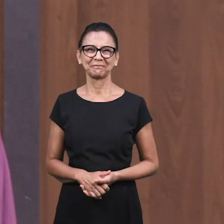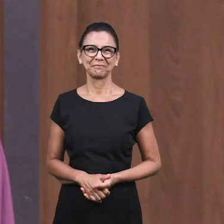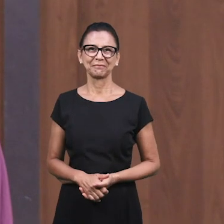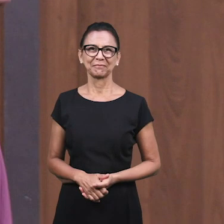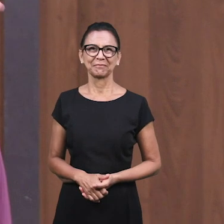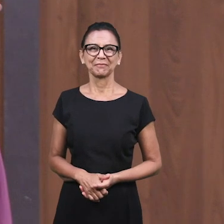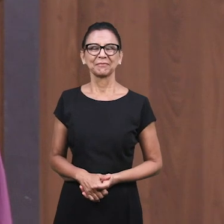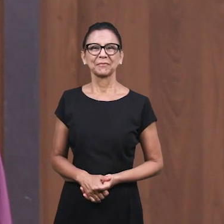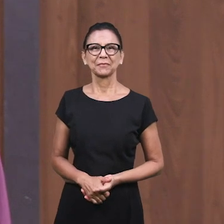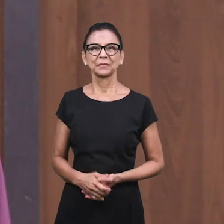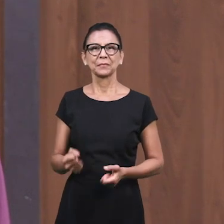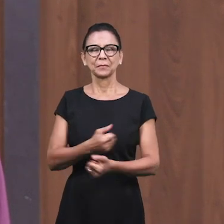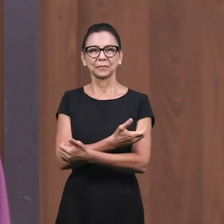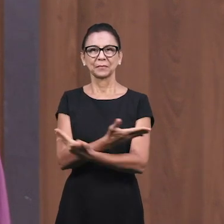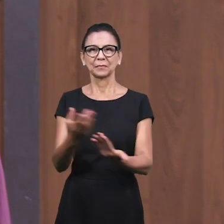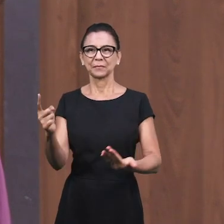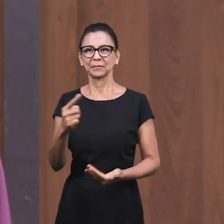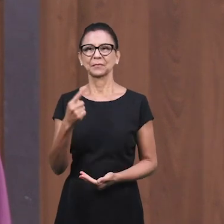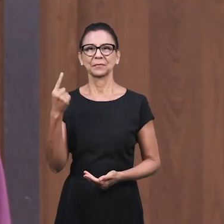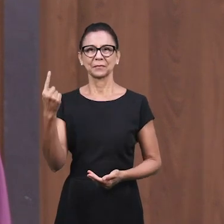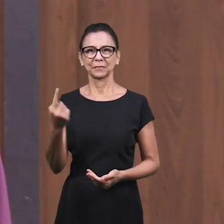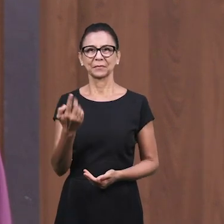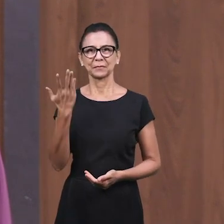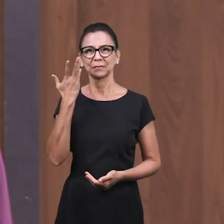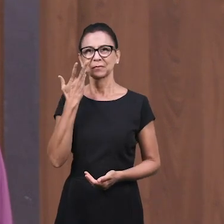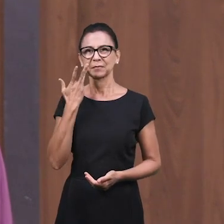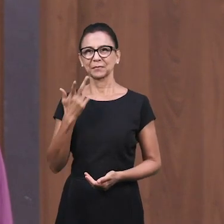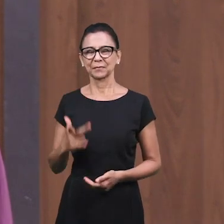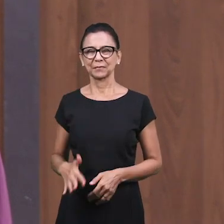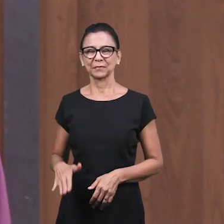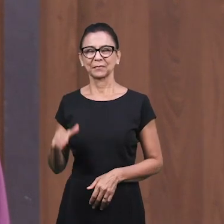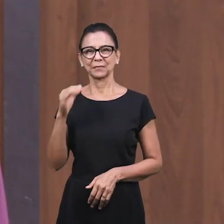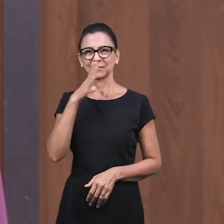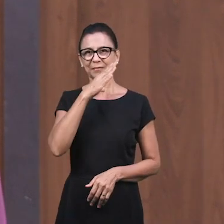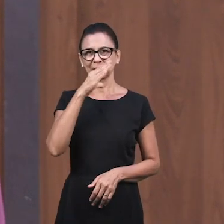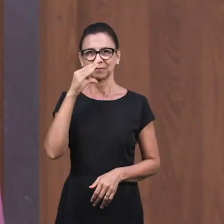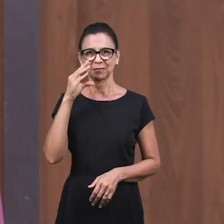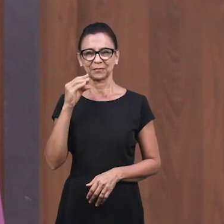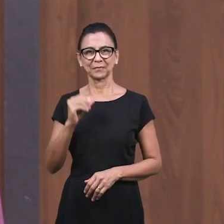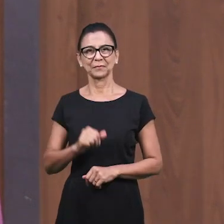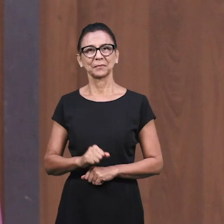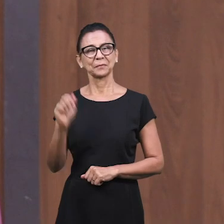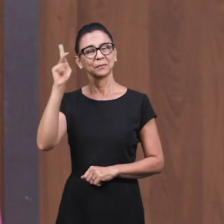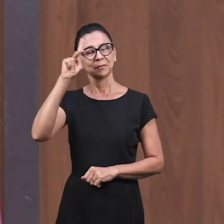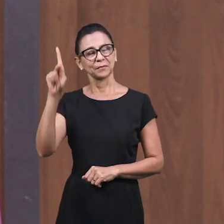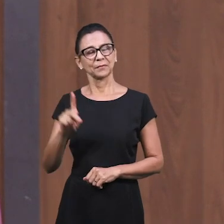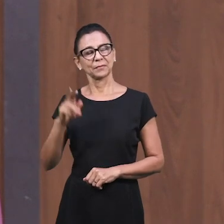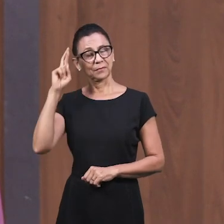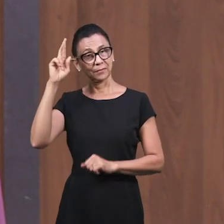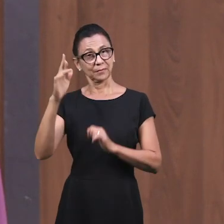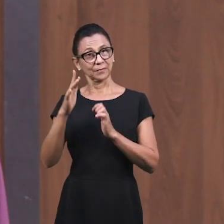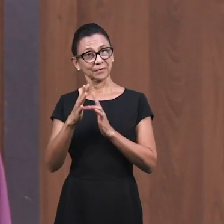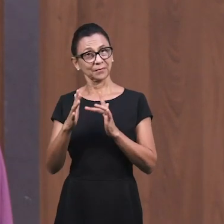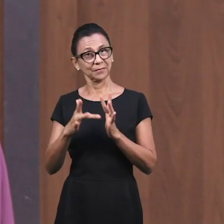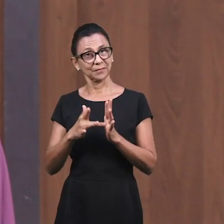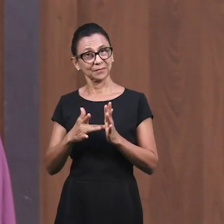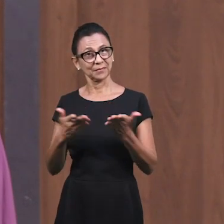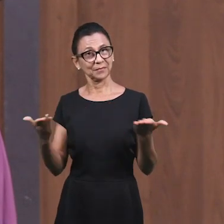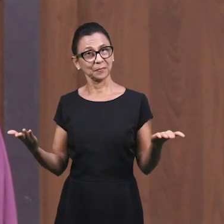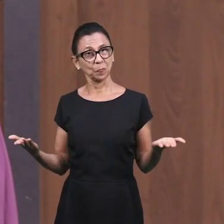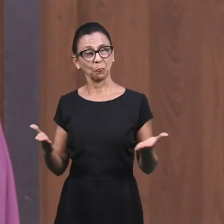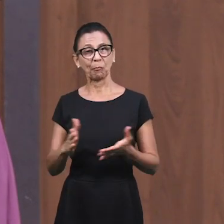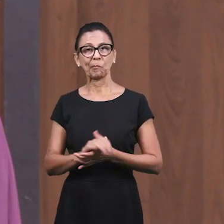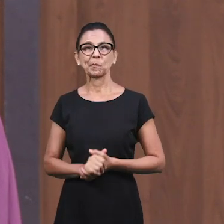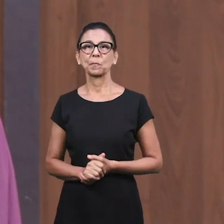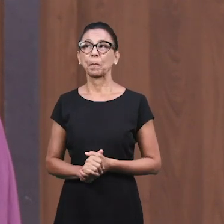Nous saluons à tous les enfants intermédiaires et adolescents dans la paix du Seigneur. Nous